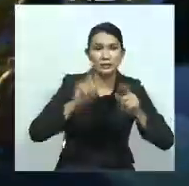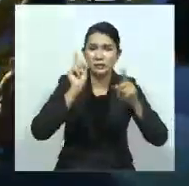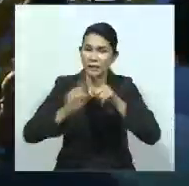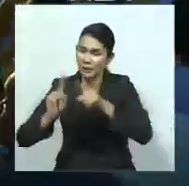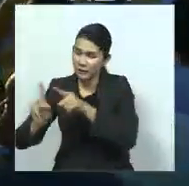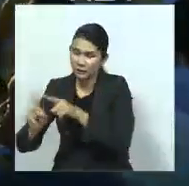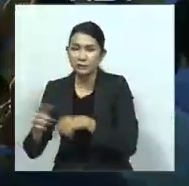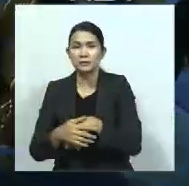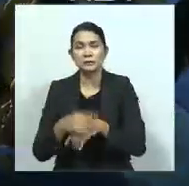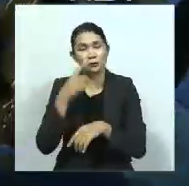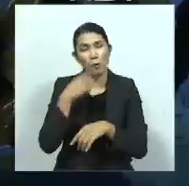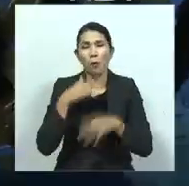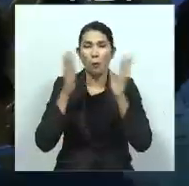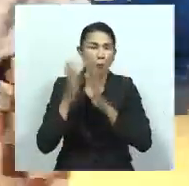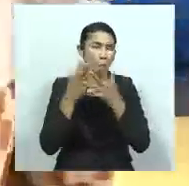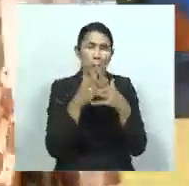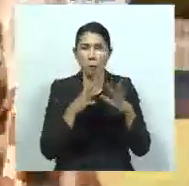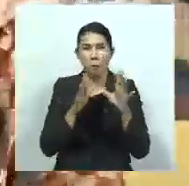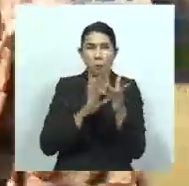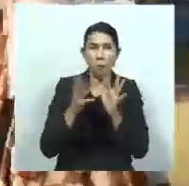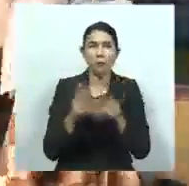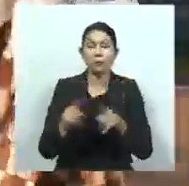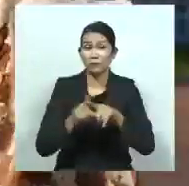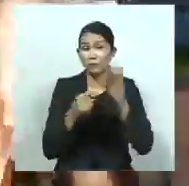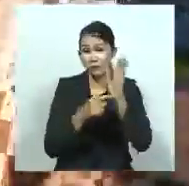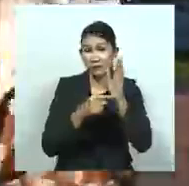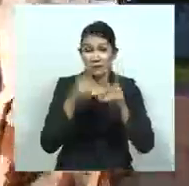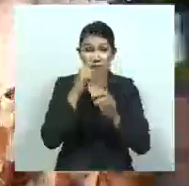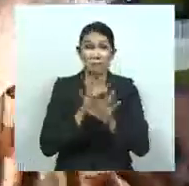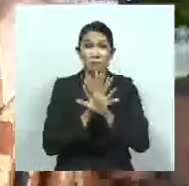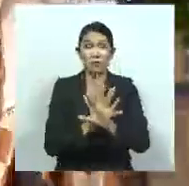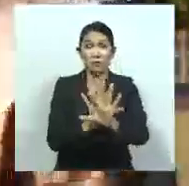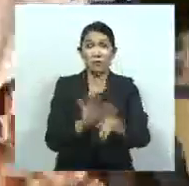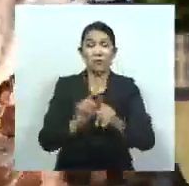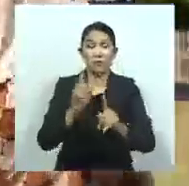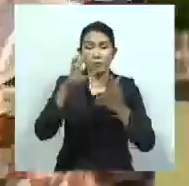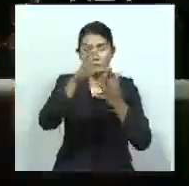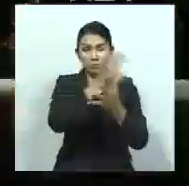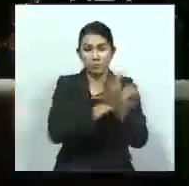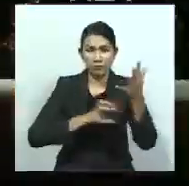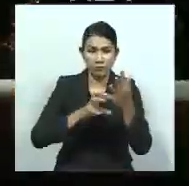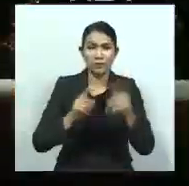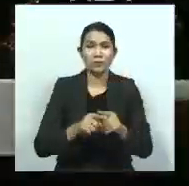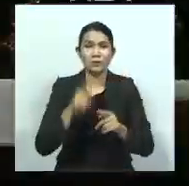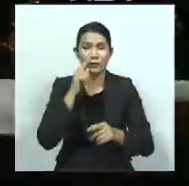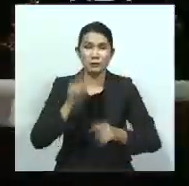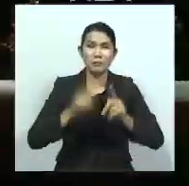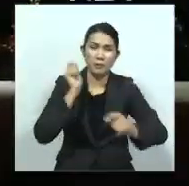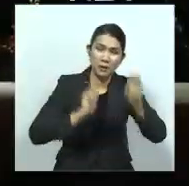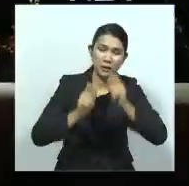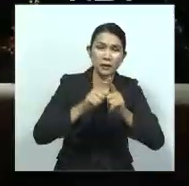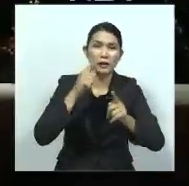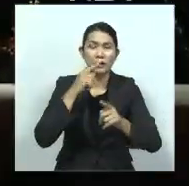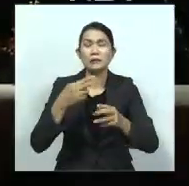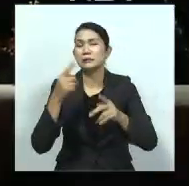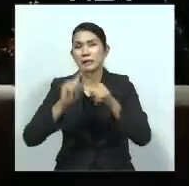ายมหรสพในงานอย่างเนืองแน่นค่ะอย่างเช่นริ้วขบวน4ภาคถวายเครื่องราชสักการะชุดจตุรภาคี